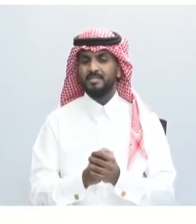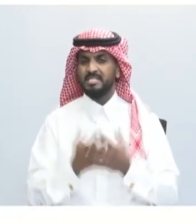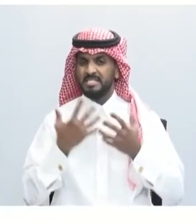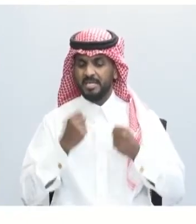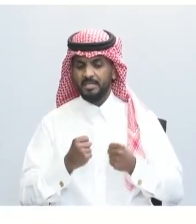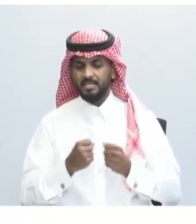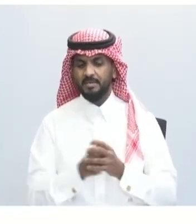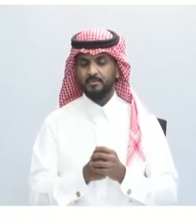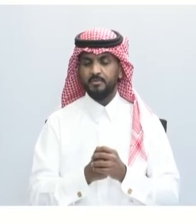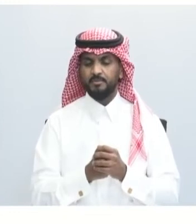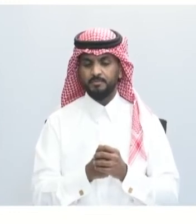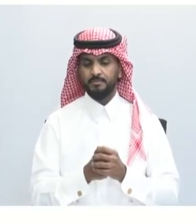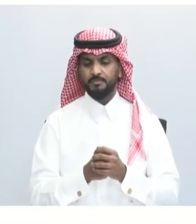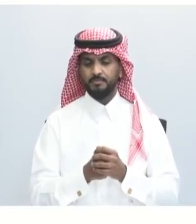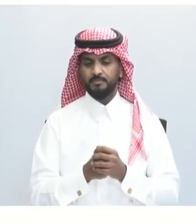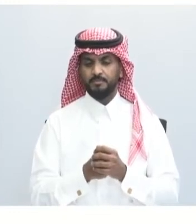موجوده